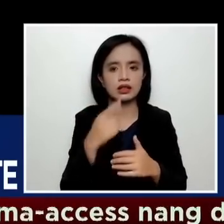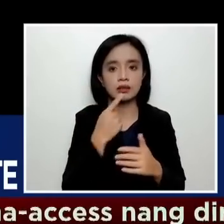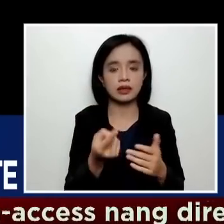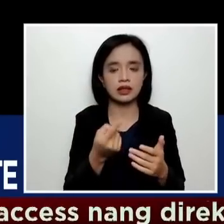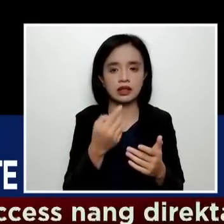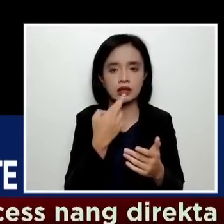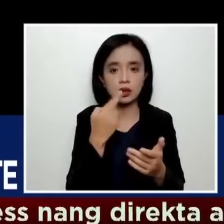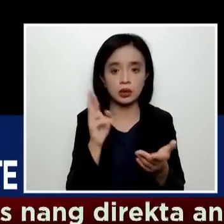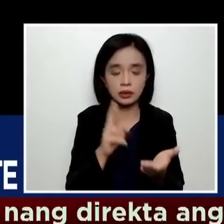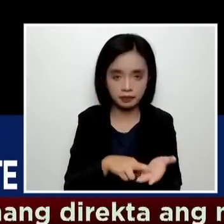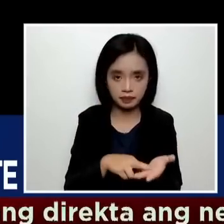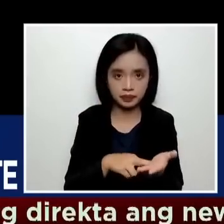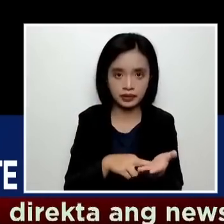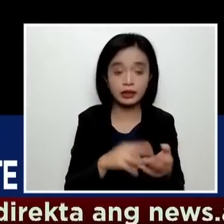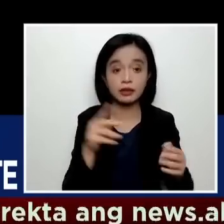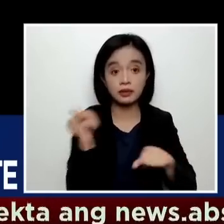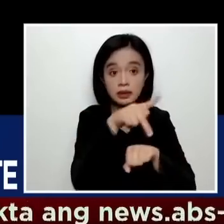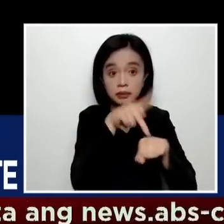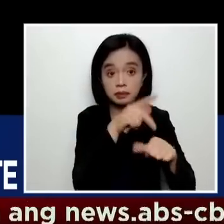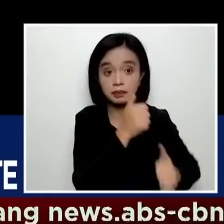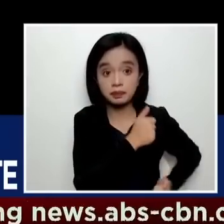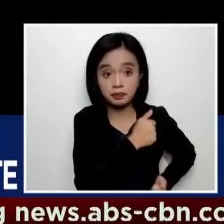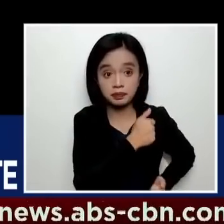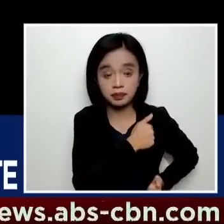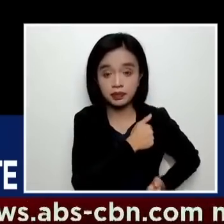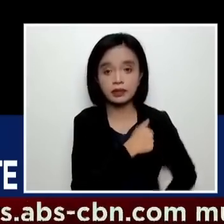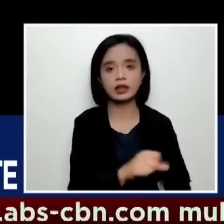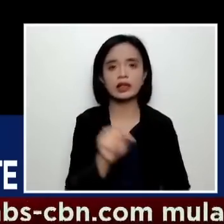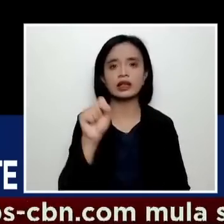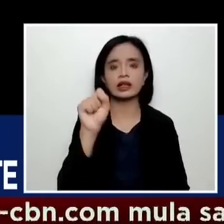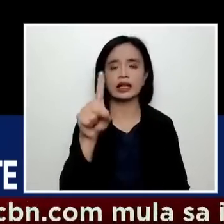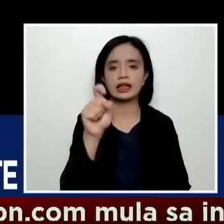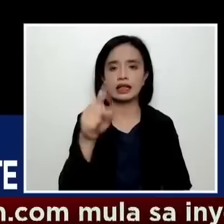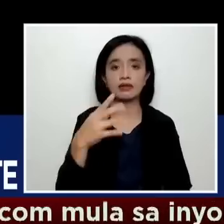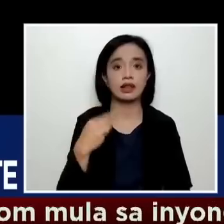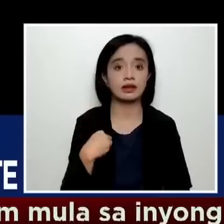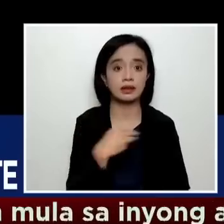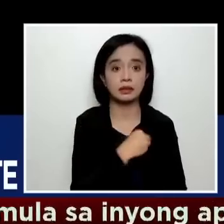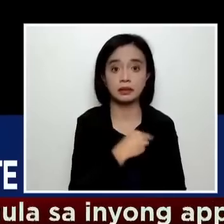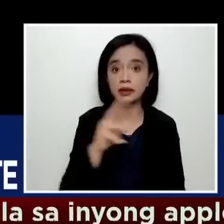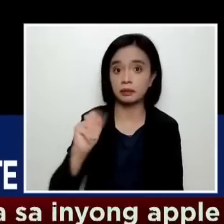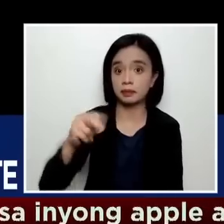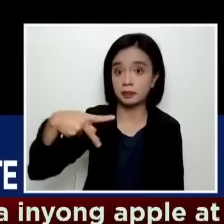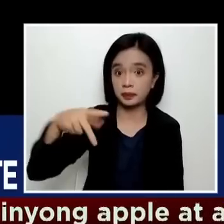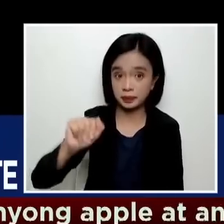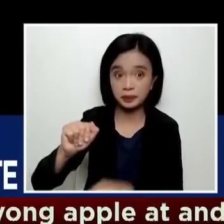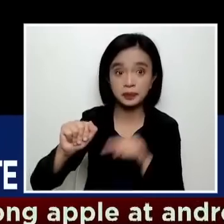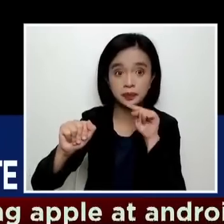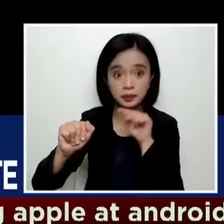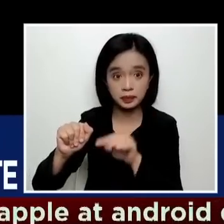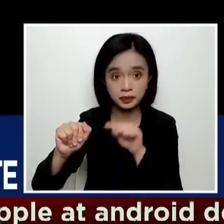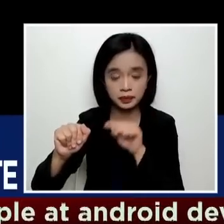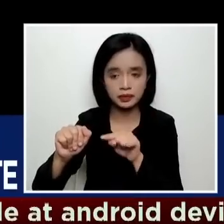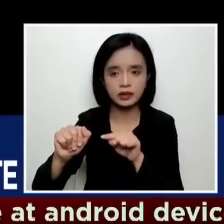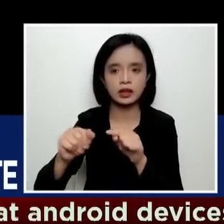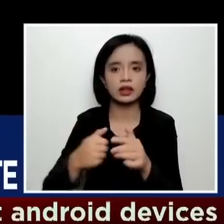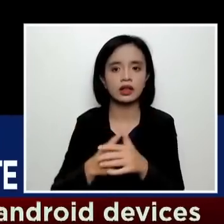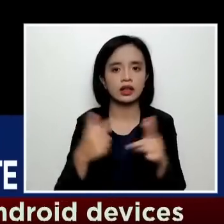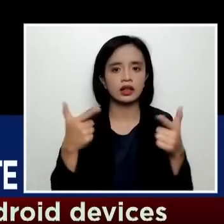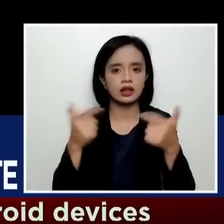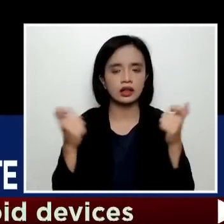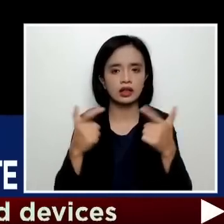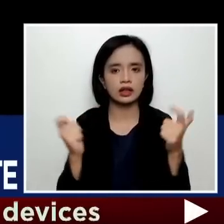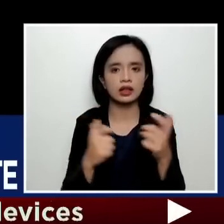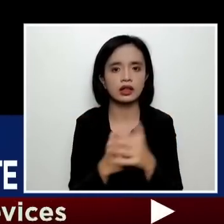Infantry Division ng Philippine Army, aabot sa 12 miyembro ng rebelding grupo ang nakasagupa ng mga sundalo ng